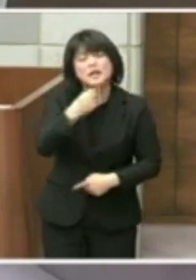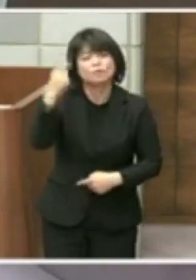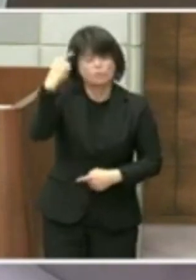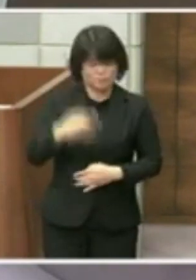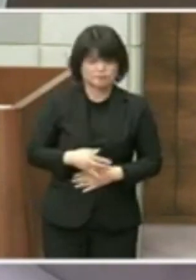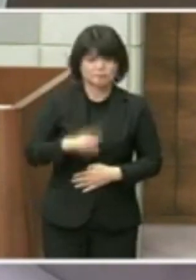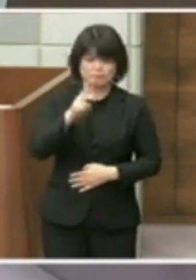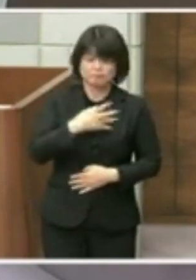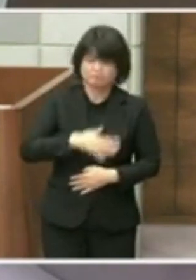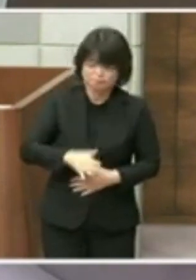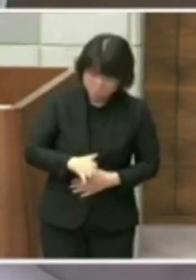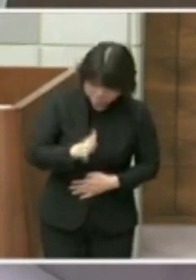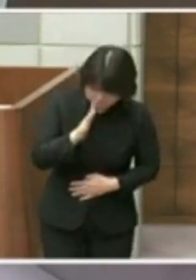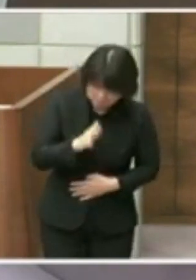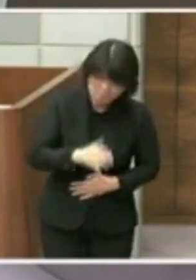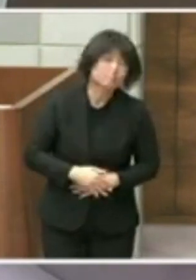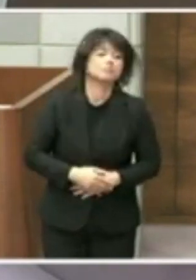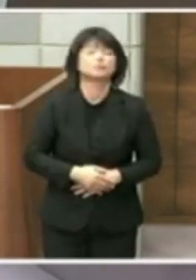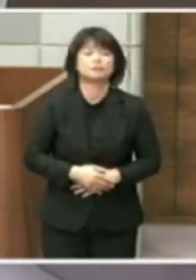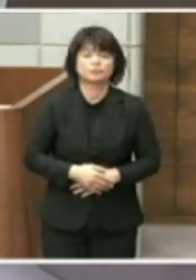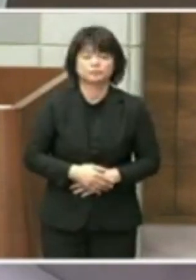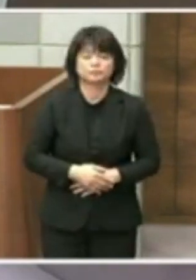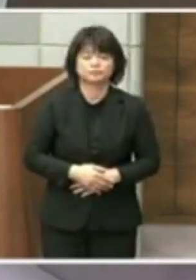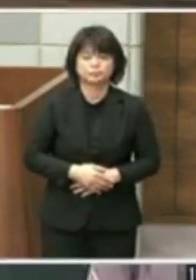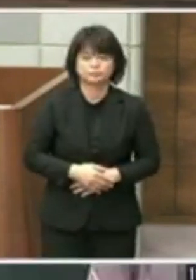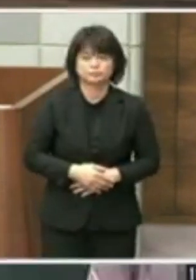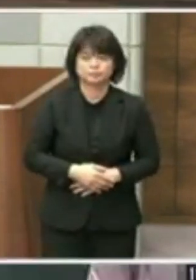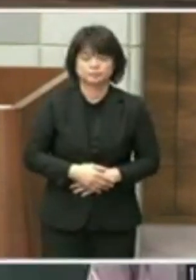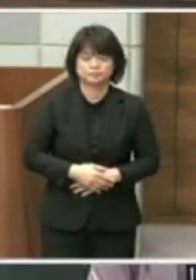、ご理解賜りますようよろしくお願いいたします。